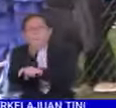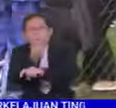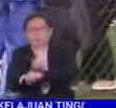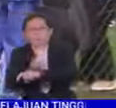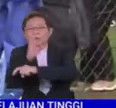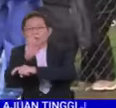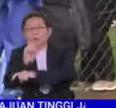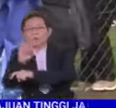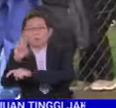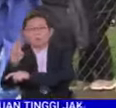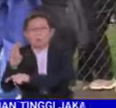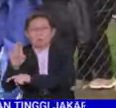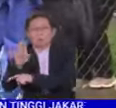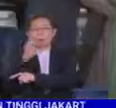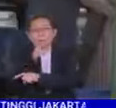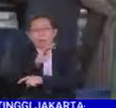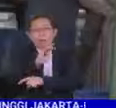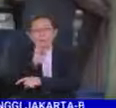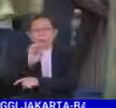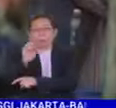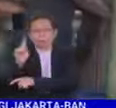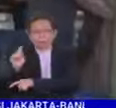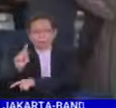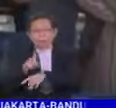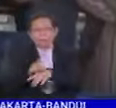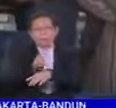Bor di Berpahang.